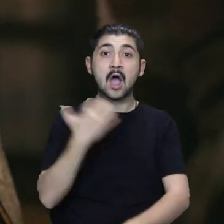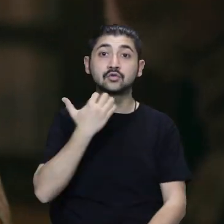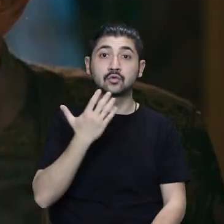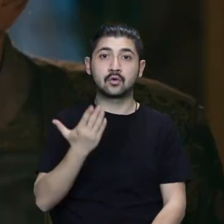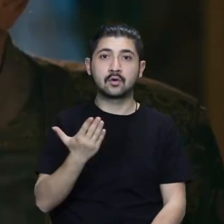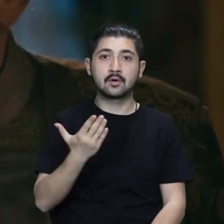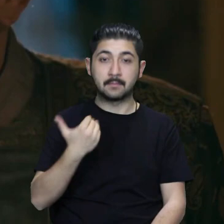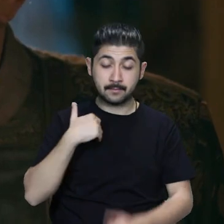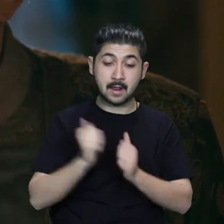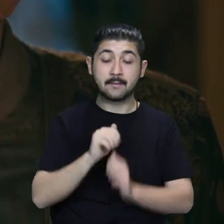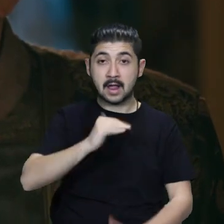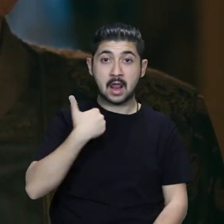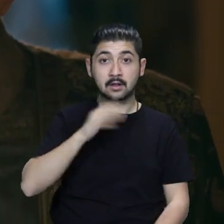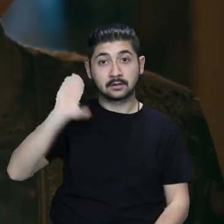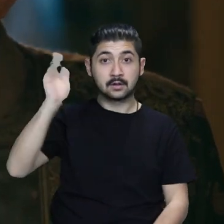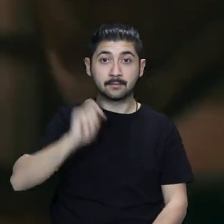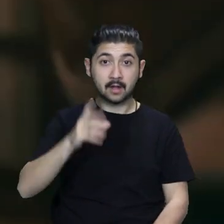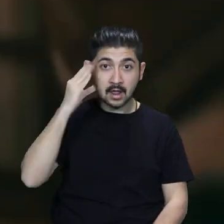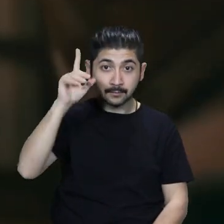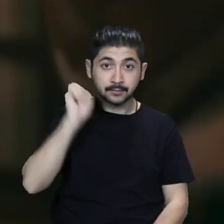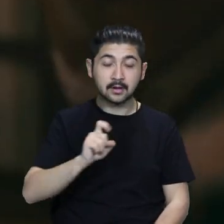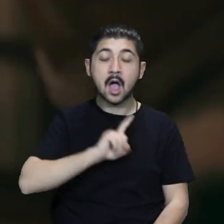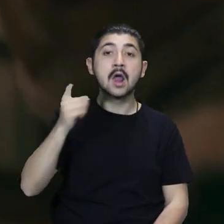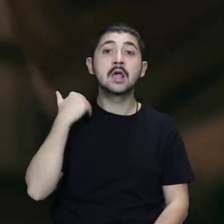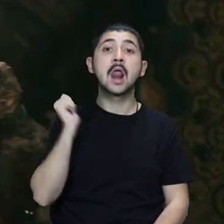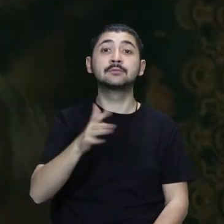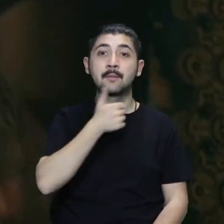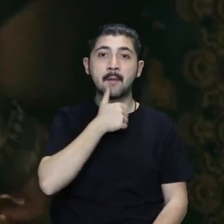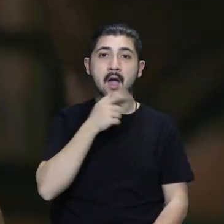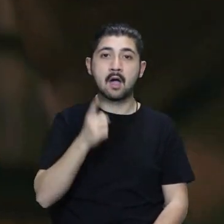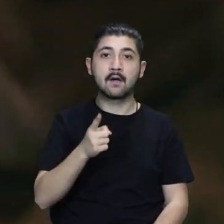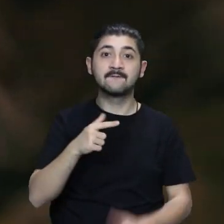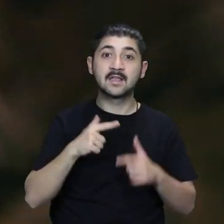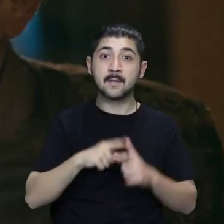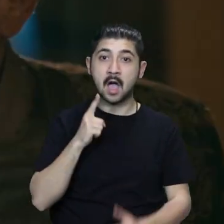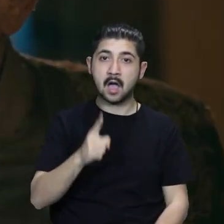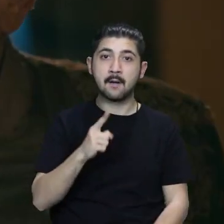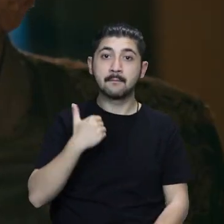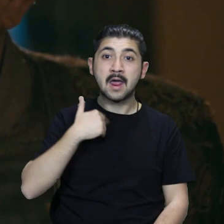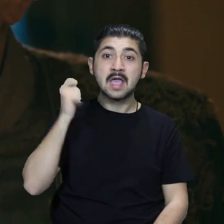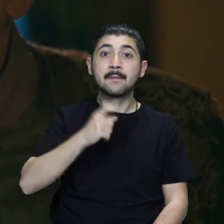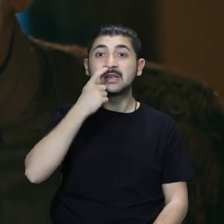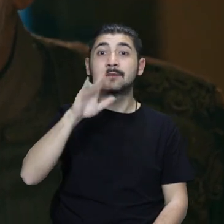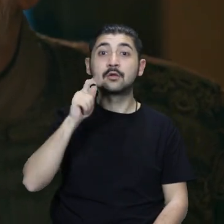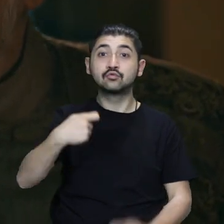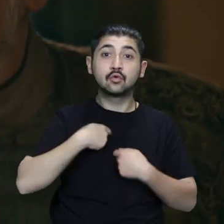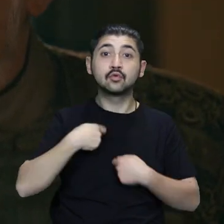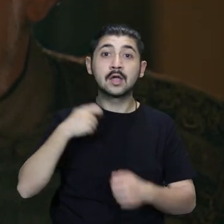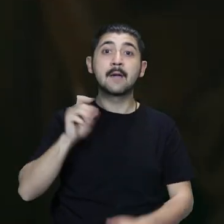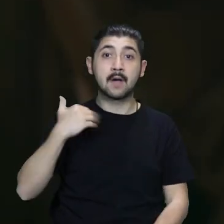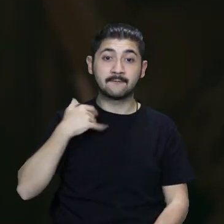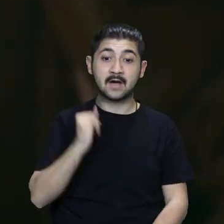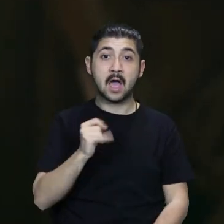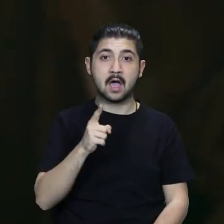acıtıyorsun. Benimle geleceksin diyorum. Anlaşıldı mı? Hayır gelmeyeceğim baba. Fatma beni yapmak istemediğim şeyleri yapmaya